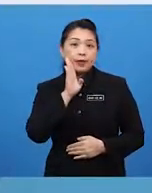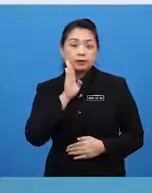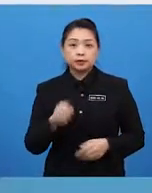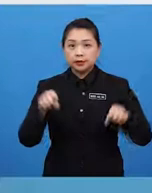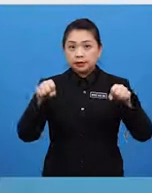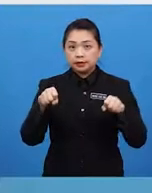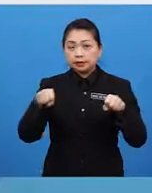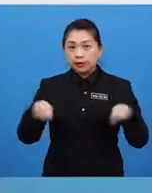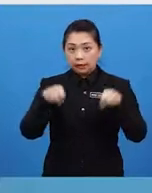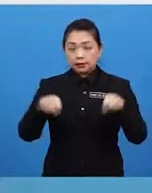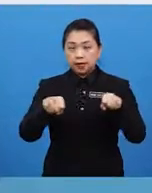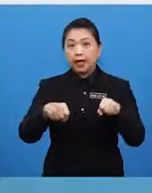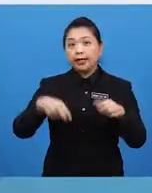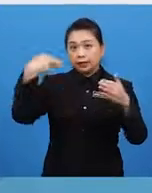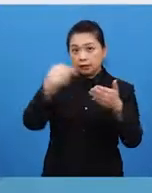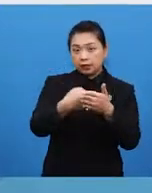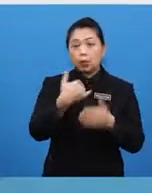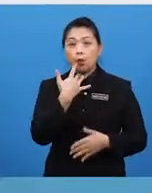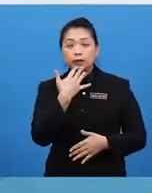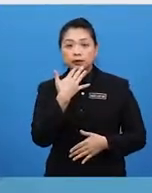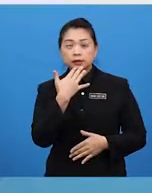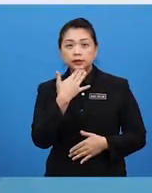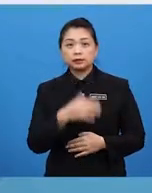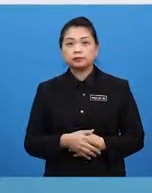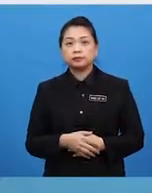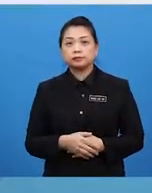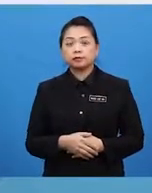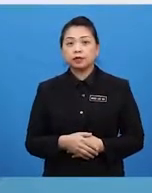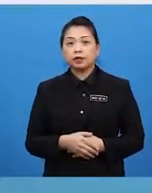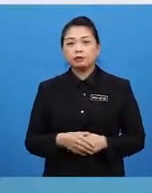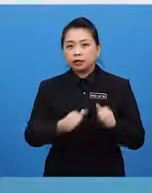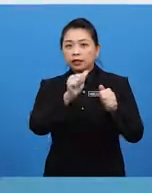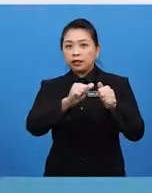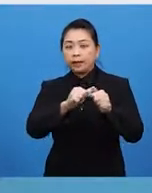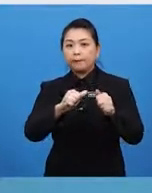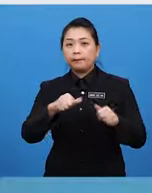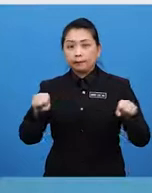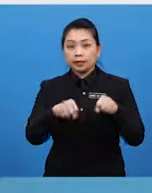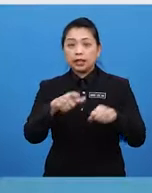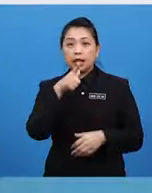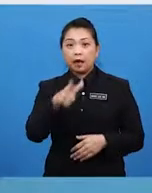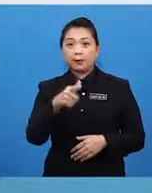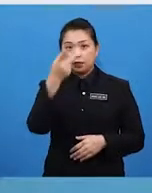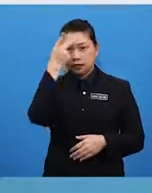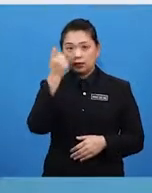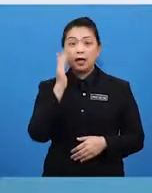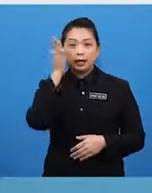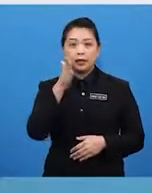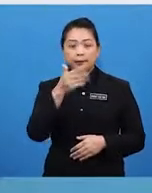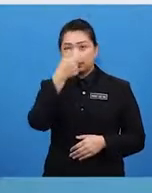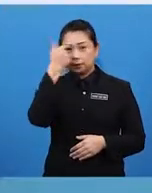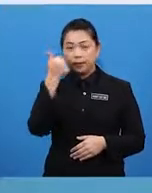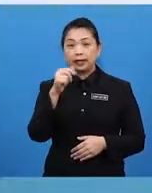masa sehingga warna ke perang-perangan elakkan dimasak terlalu lama karena akan